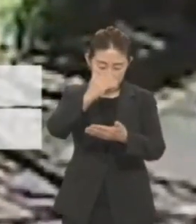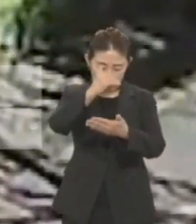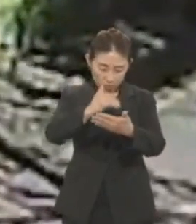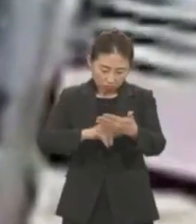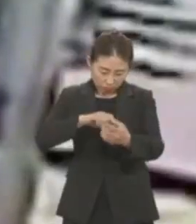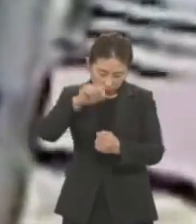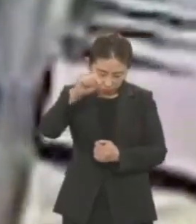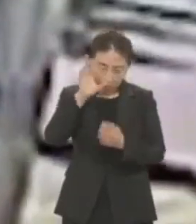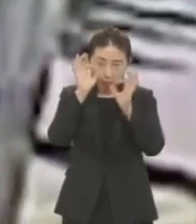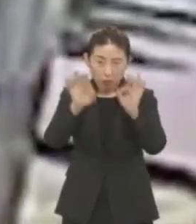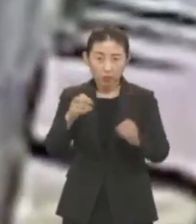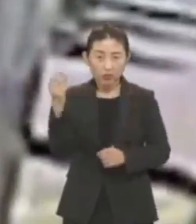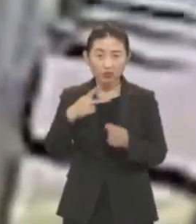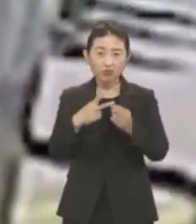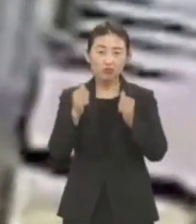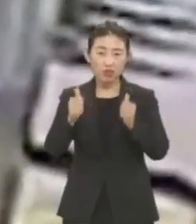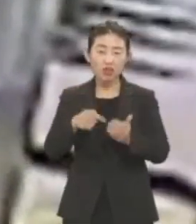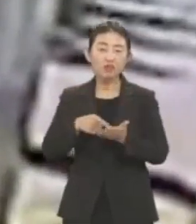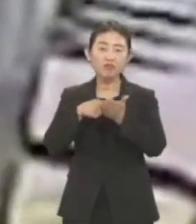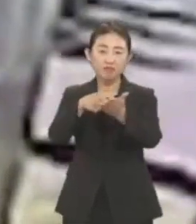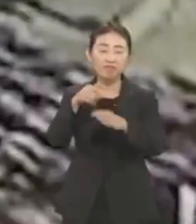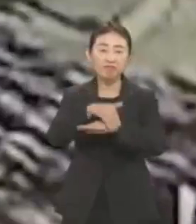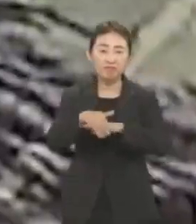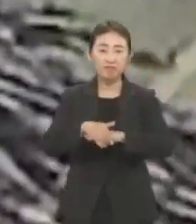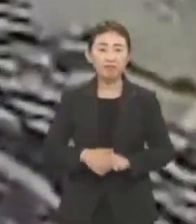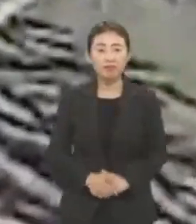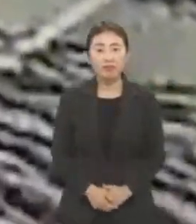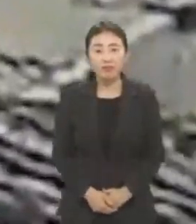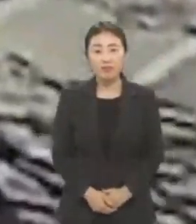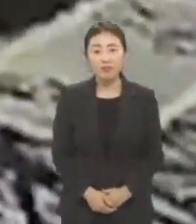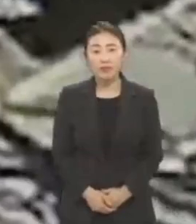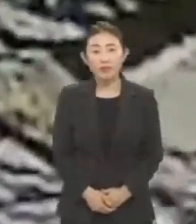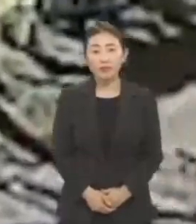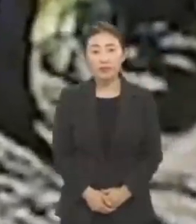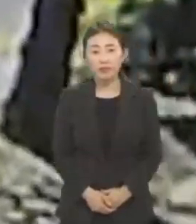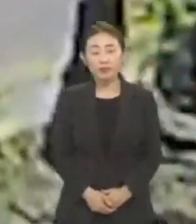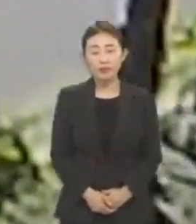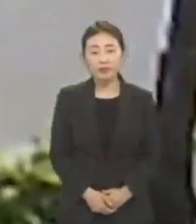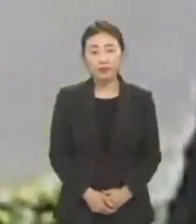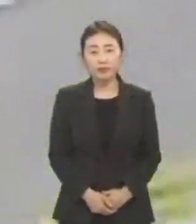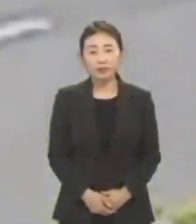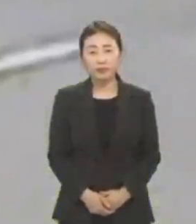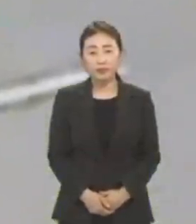분석하는 대로 항소 여부를 결정할 예정입니다. TJB 조형준입니다.